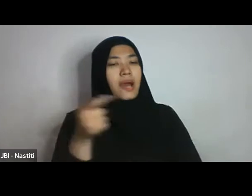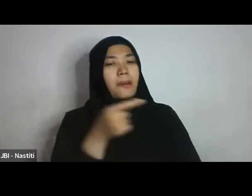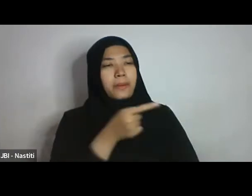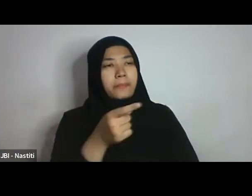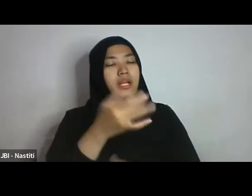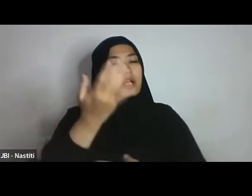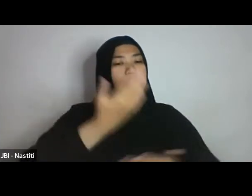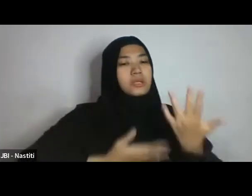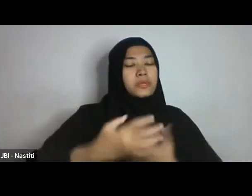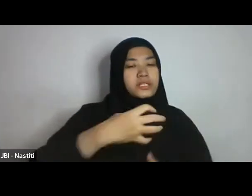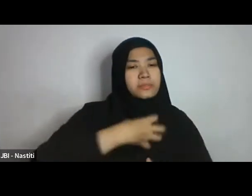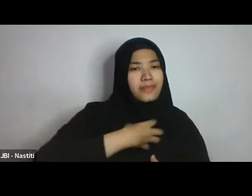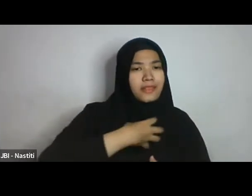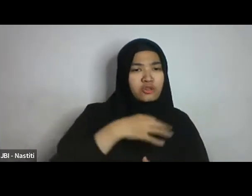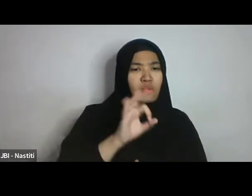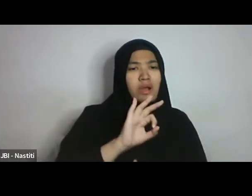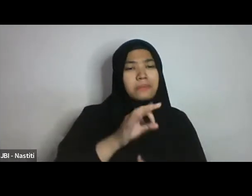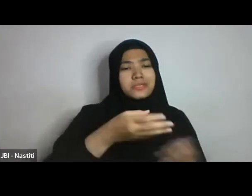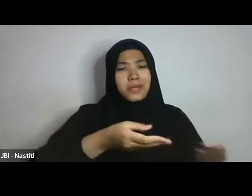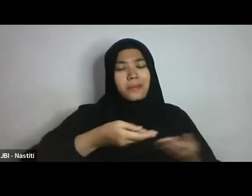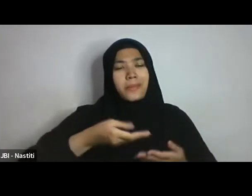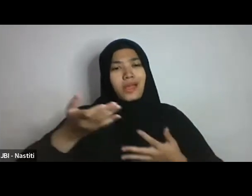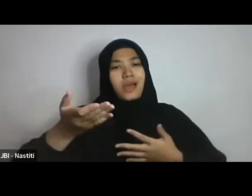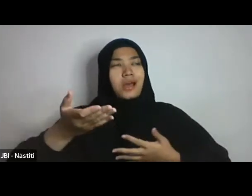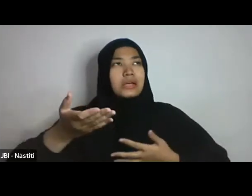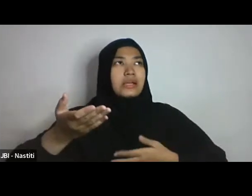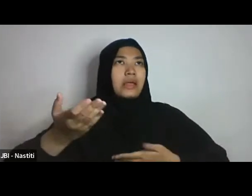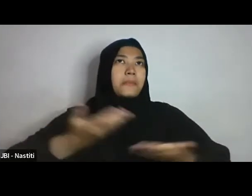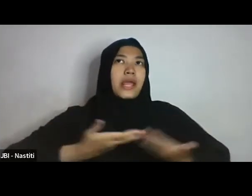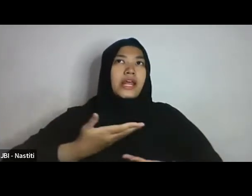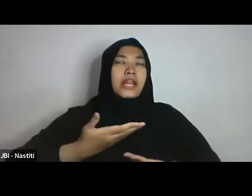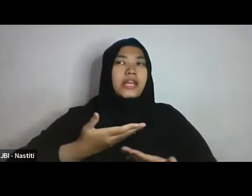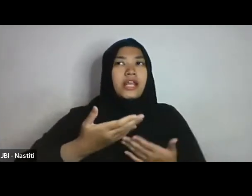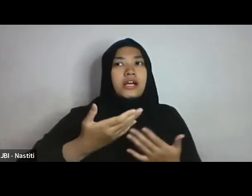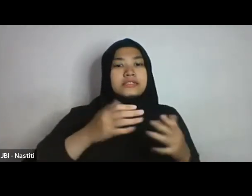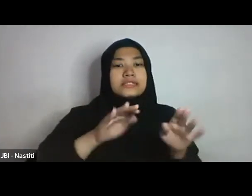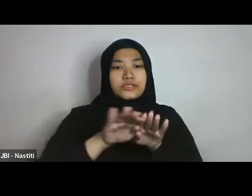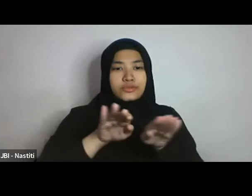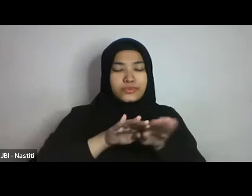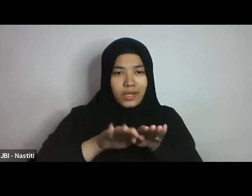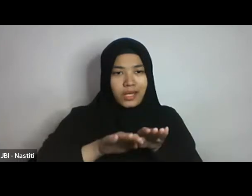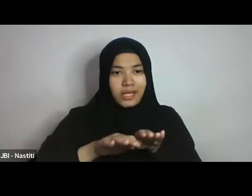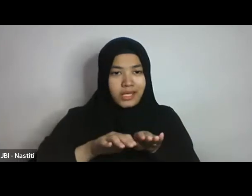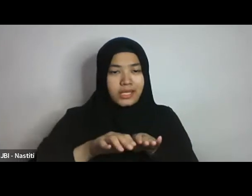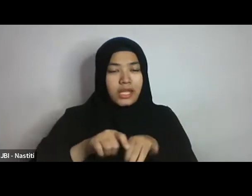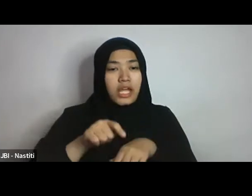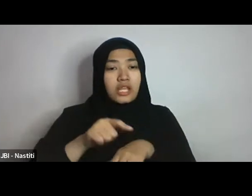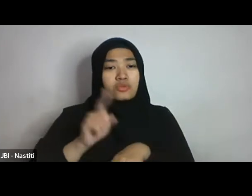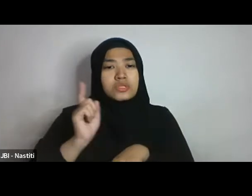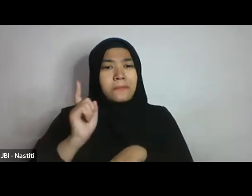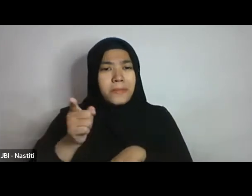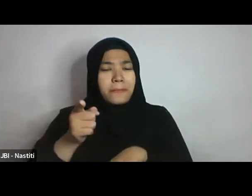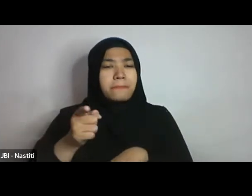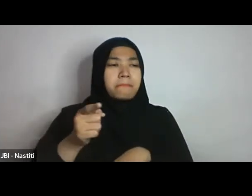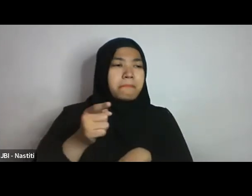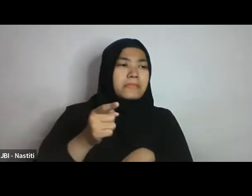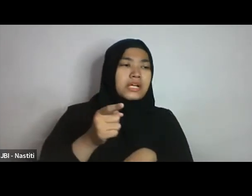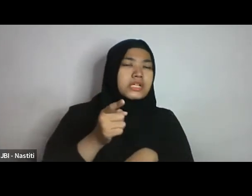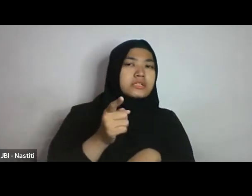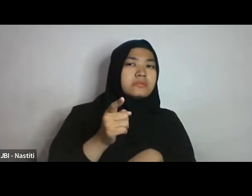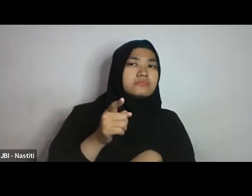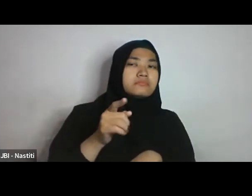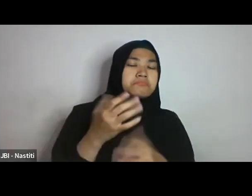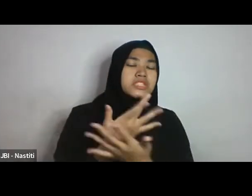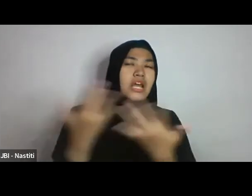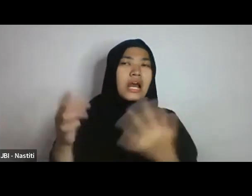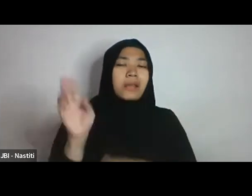hukum, mereka tidak punya legal capacity gitu. Jadi dia berbasis hak dan tentunya